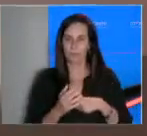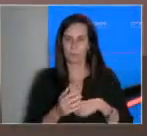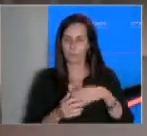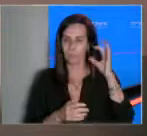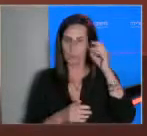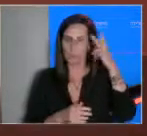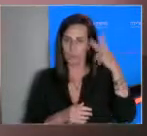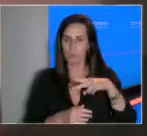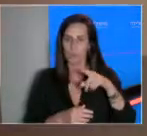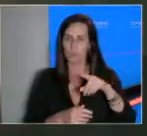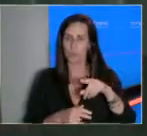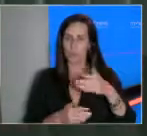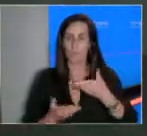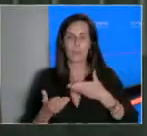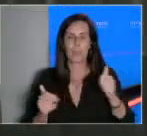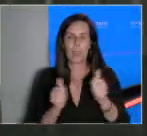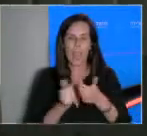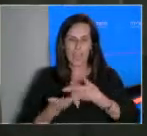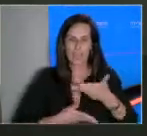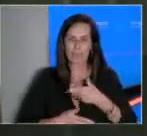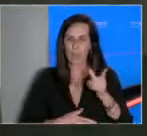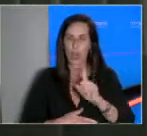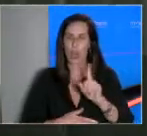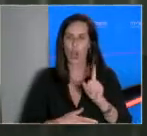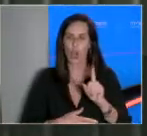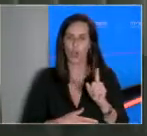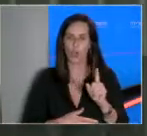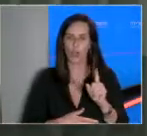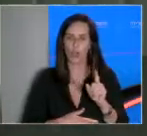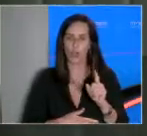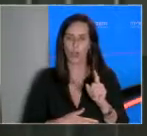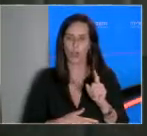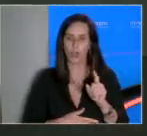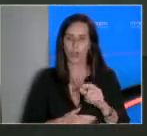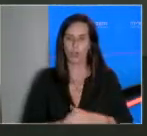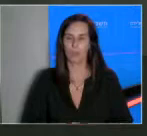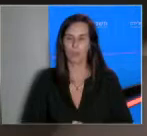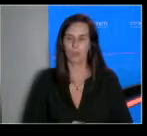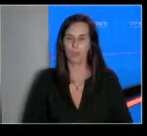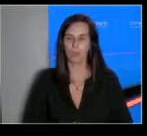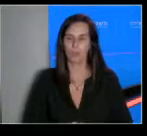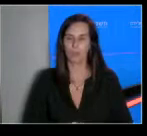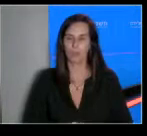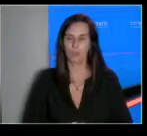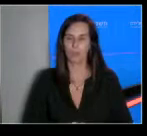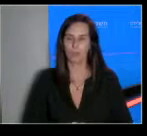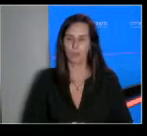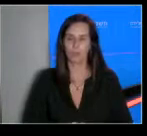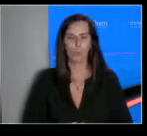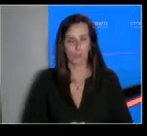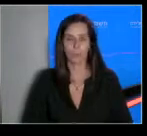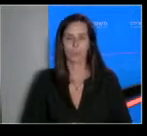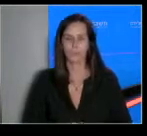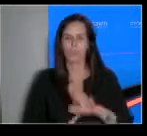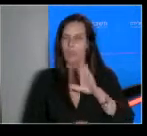שנשים מבינות שכשהן נמצאות במערכת יחסים, שהיא לא מערכת יחסים, אוי, רק רגע. טוב,